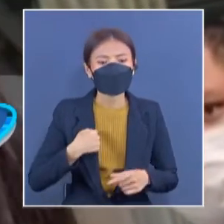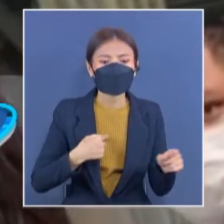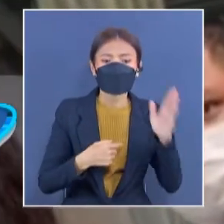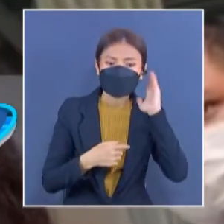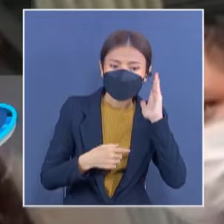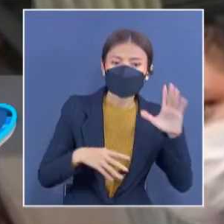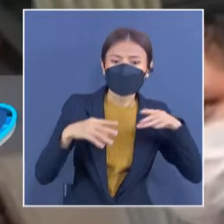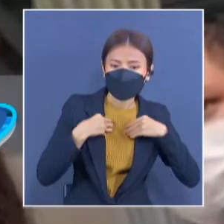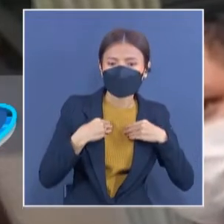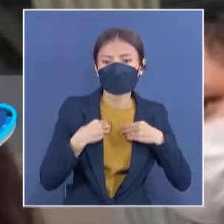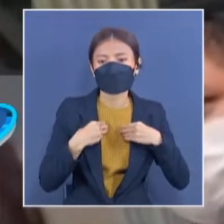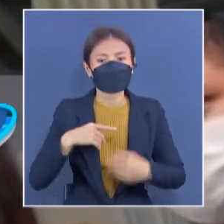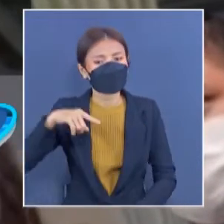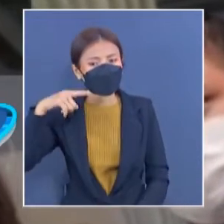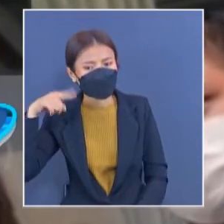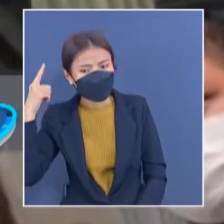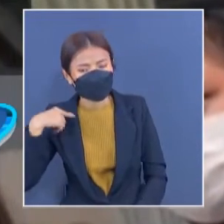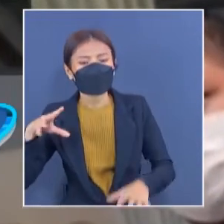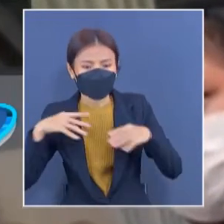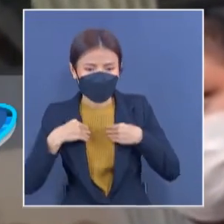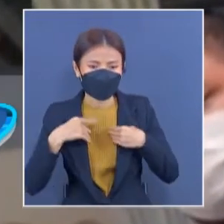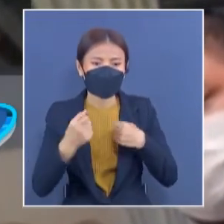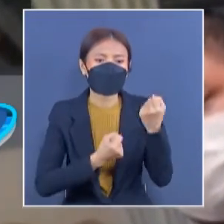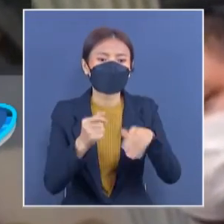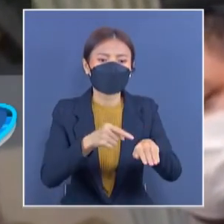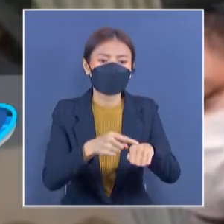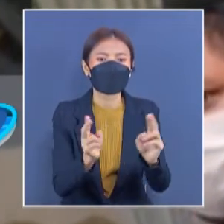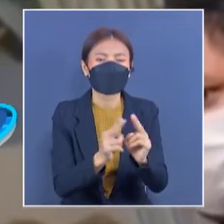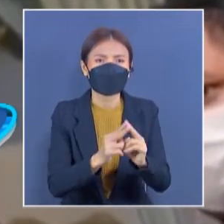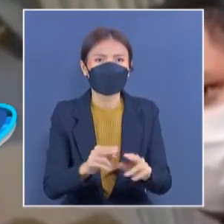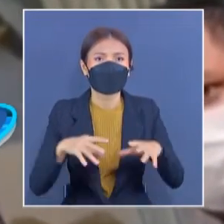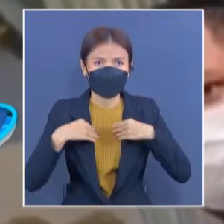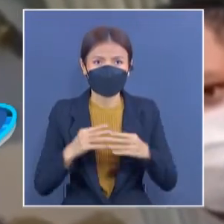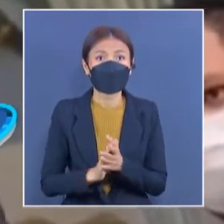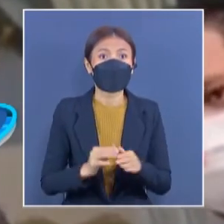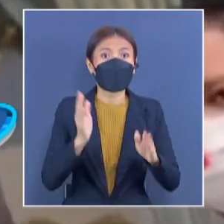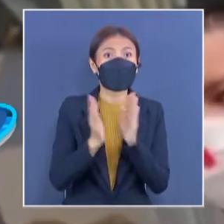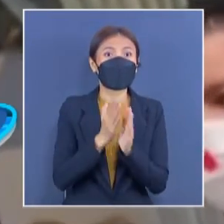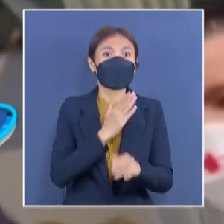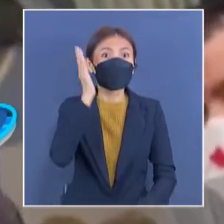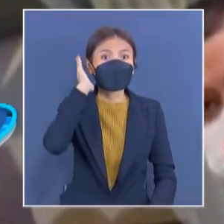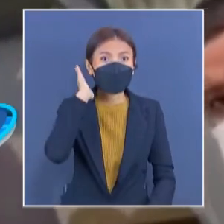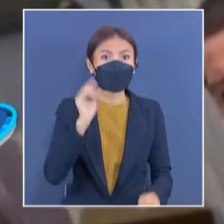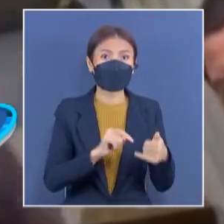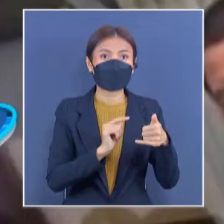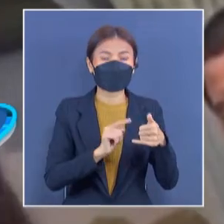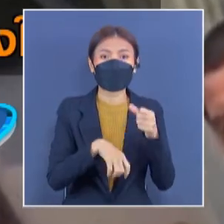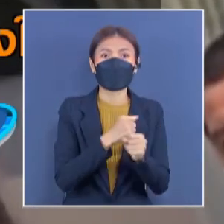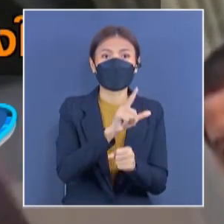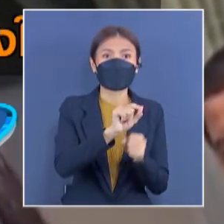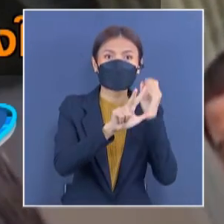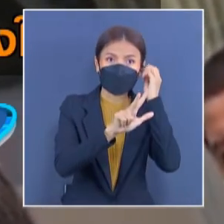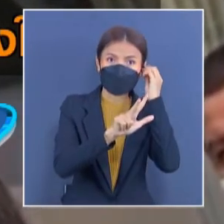รับว่ามีเพศสัมพันธ์กันจริง ๆ พระกาโตะนี่23ปีนะครับวัย23แต่ว่าสีกาตองค